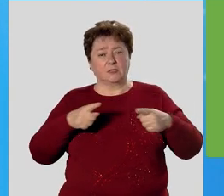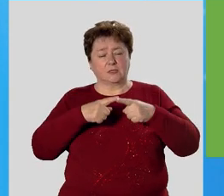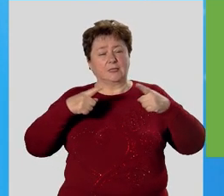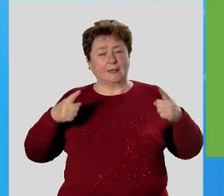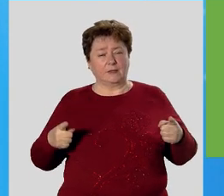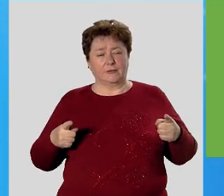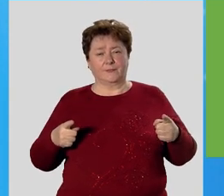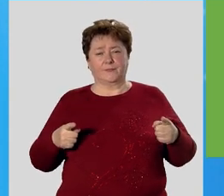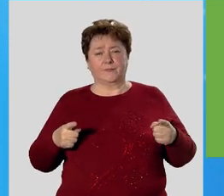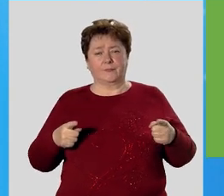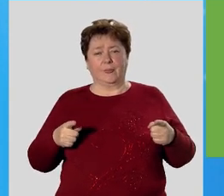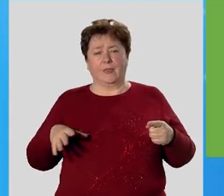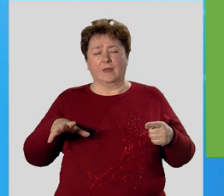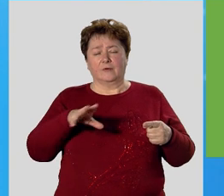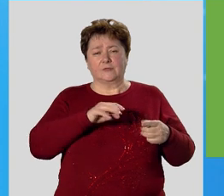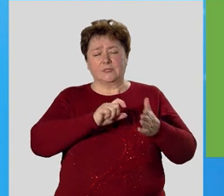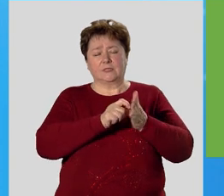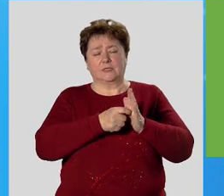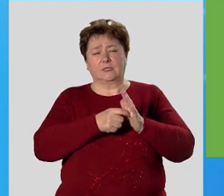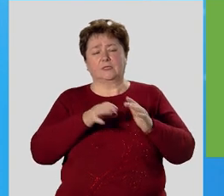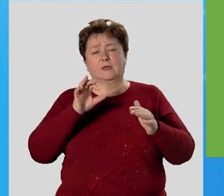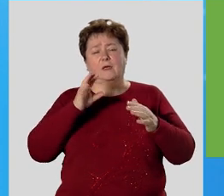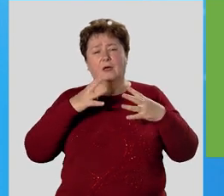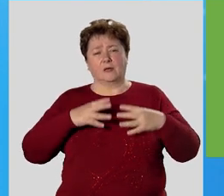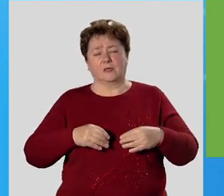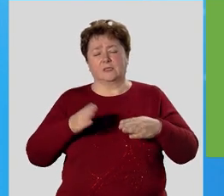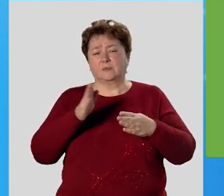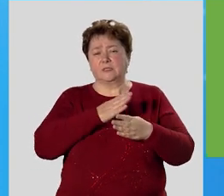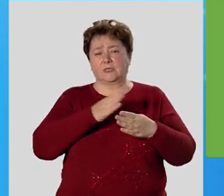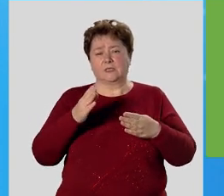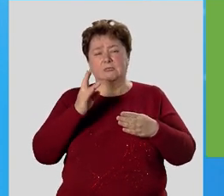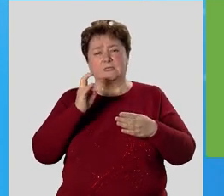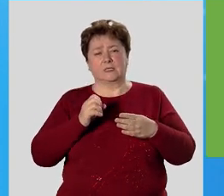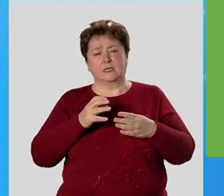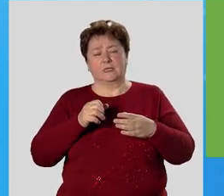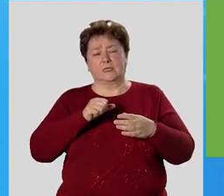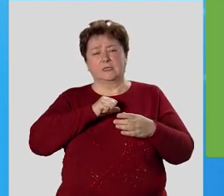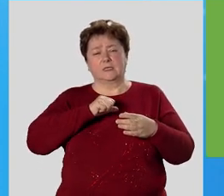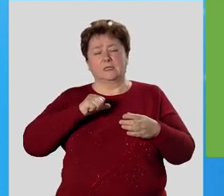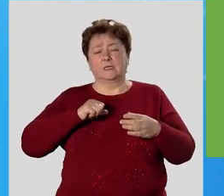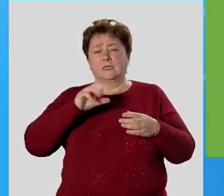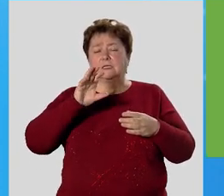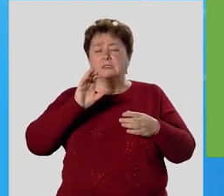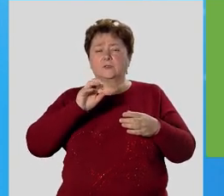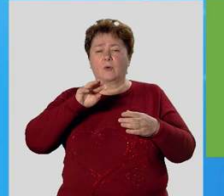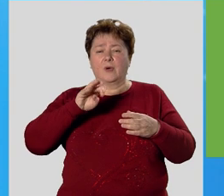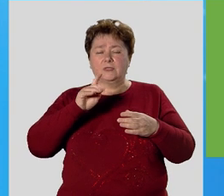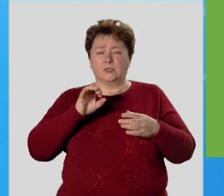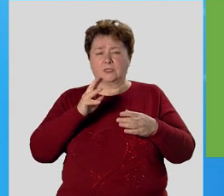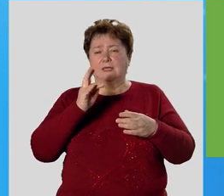длины. Все клетки организма делятся на соматические